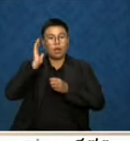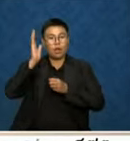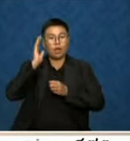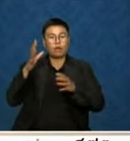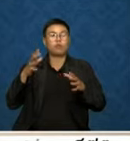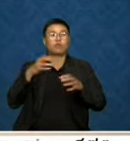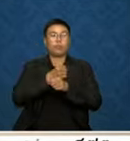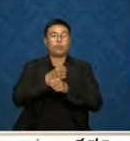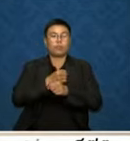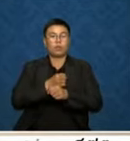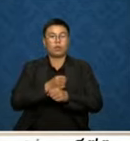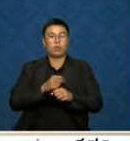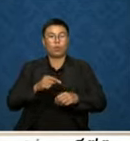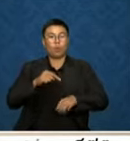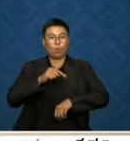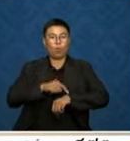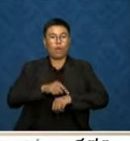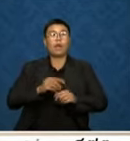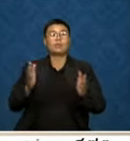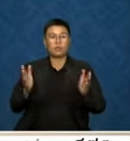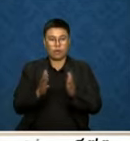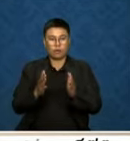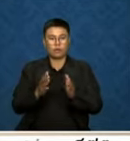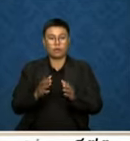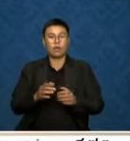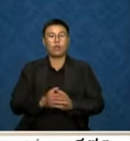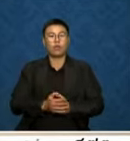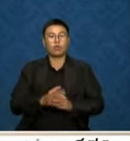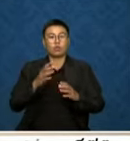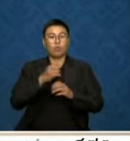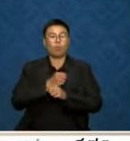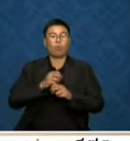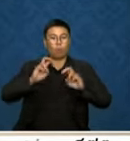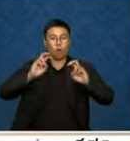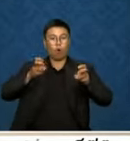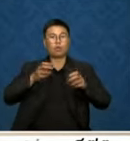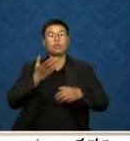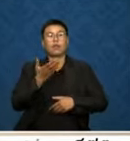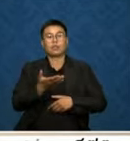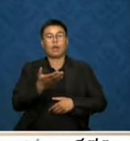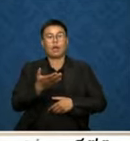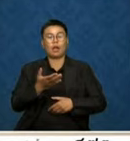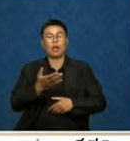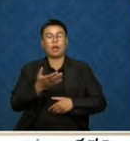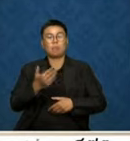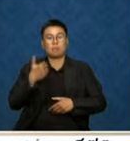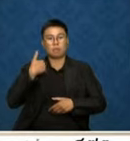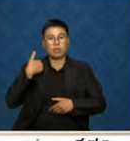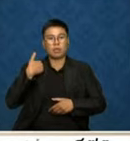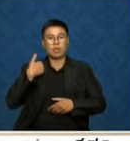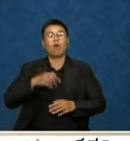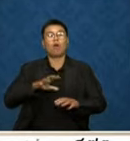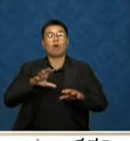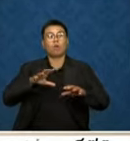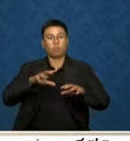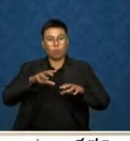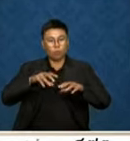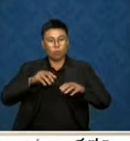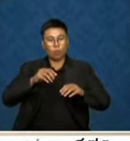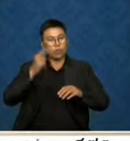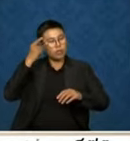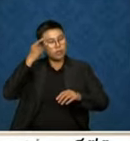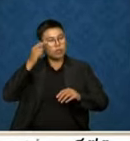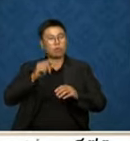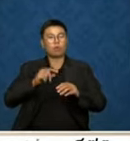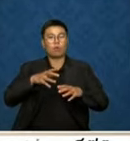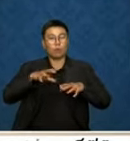ปใช้เวลากระชับสั้นๆนะครับแล้วก็สรุปยติว่าท่านจะให้สภามีความเห็นไปในทิศทางใดนะครับ